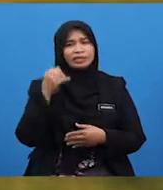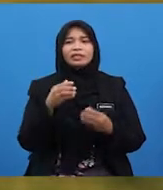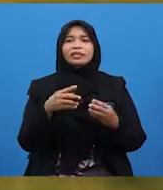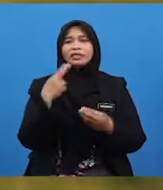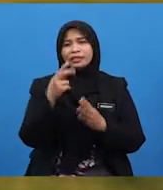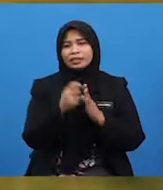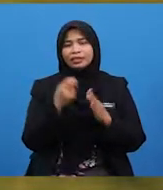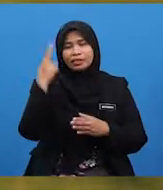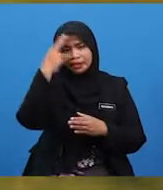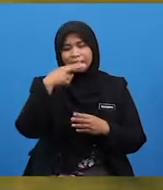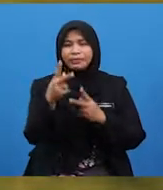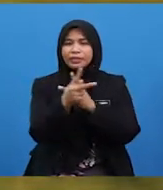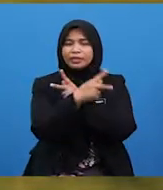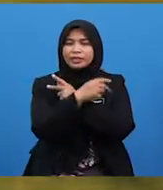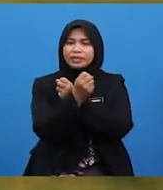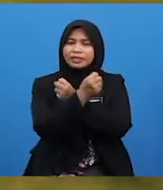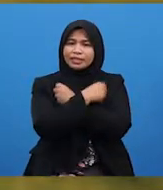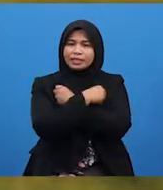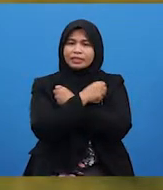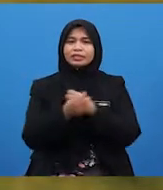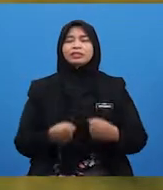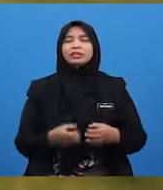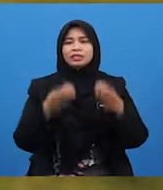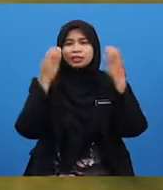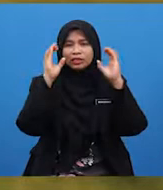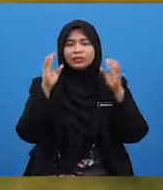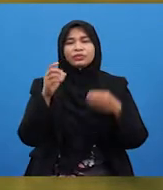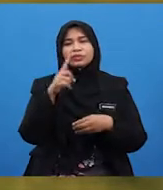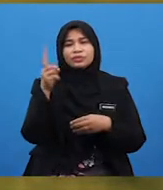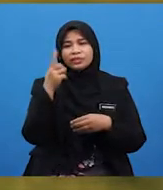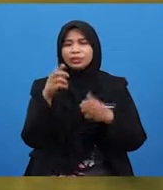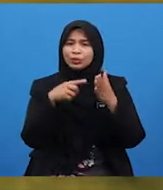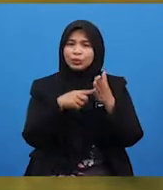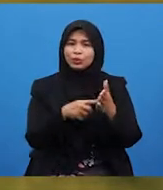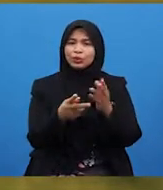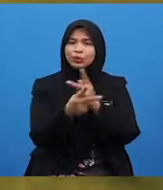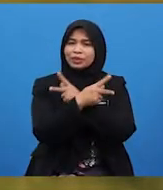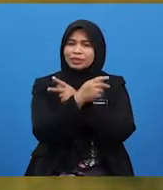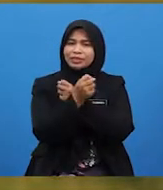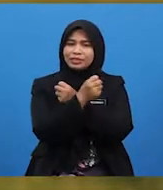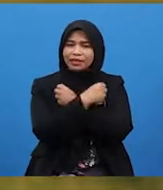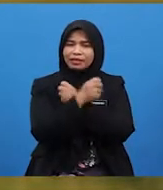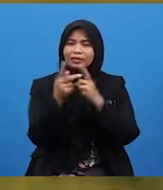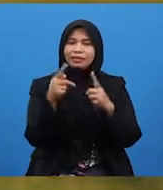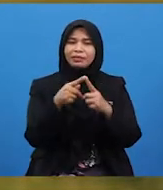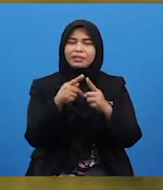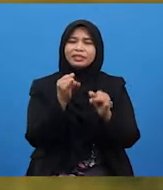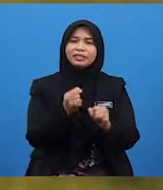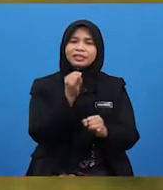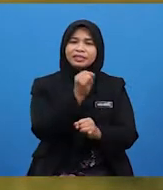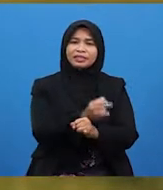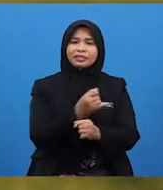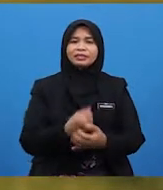mereka terhadap kasih sayang. Cikgu sentiasa menunjukkan kasih sayang terhadap jiran. Inilah buktinya.